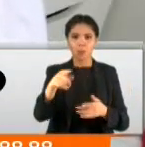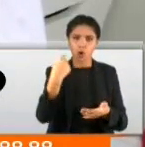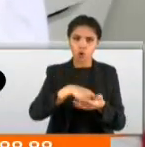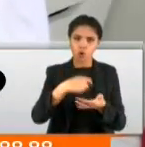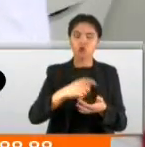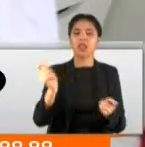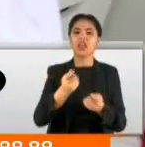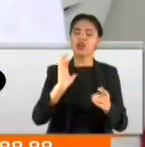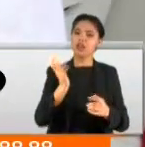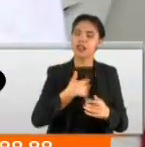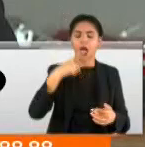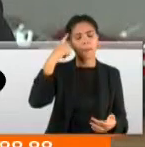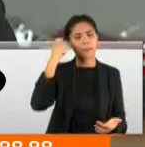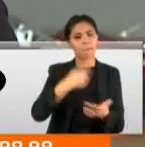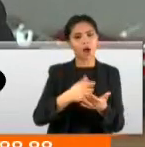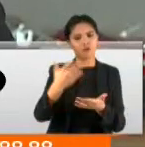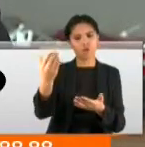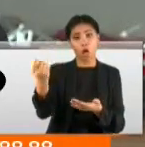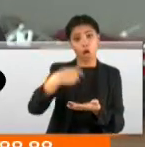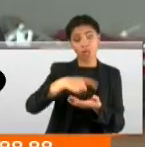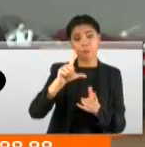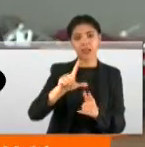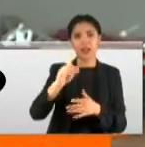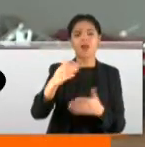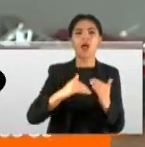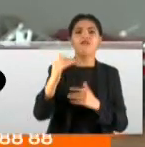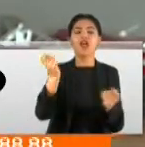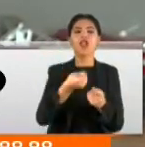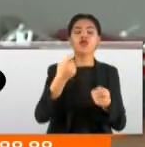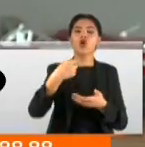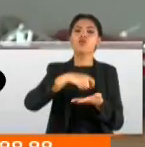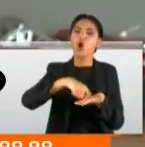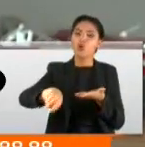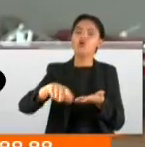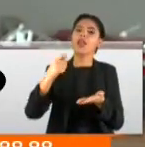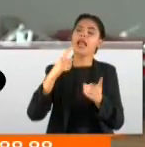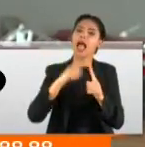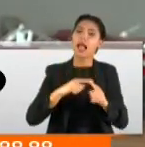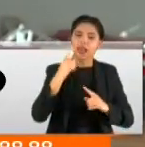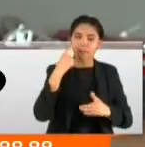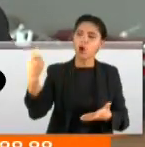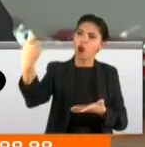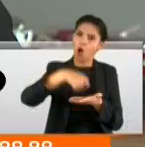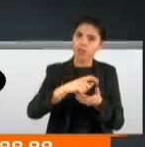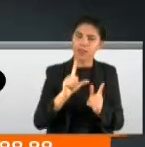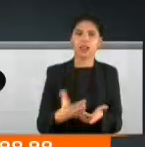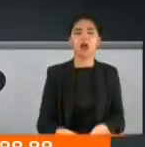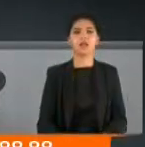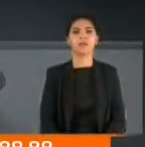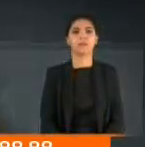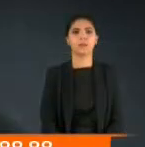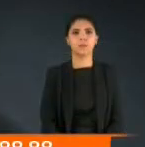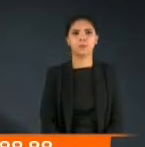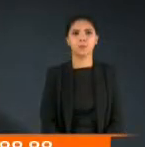ücreti de işverenden talep etmeli ödenmesi gereken Fazla çalışma ücretlerinin de hesap ederek işleyen tarafından verilmesi